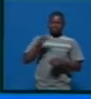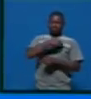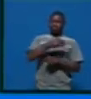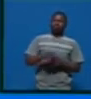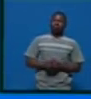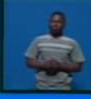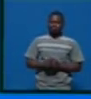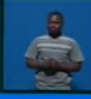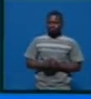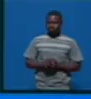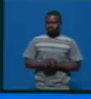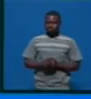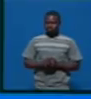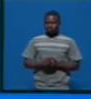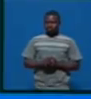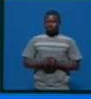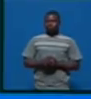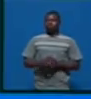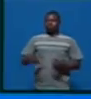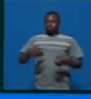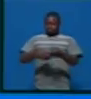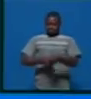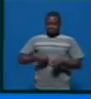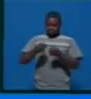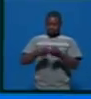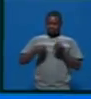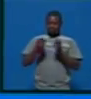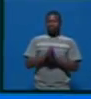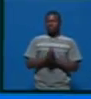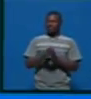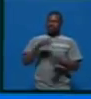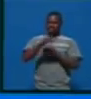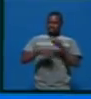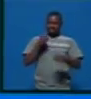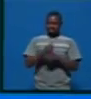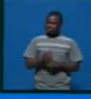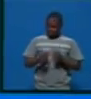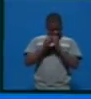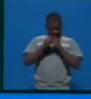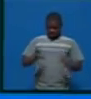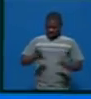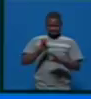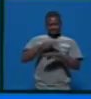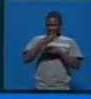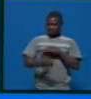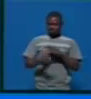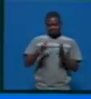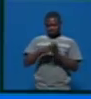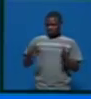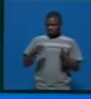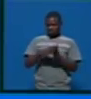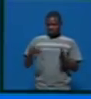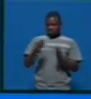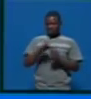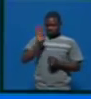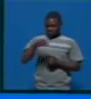En agriculture, ce sera une année sans pour la campagne cotonnière au Burkina Faso et la pilule ne passe